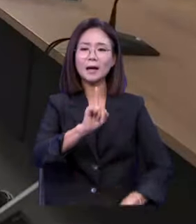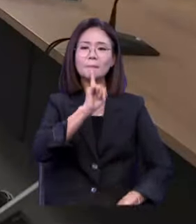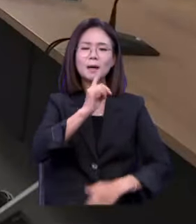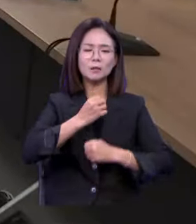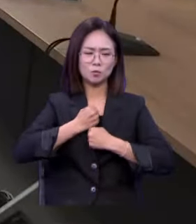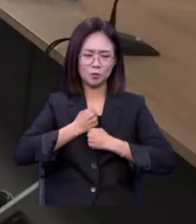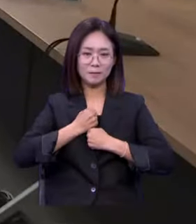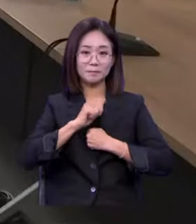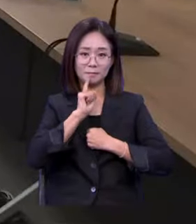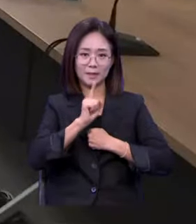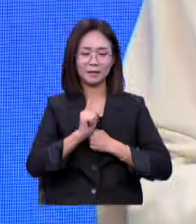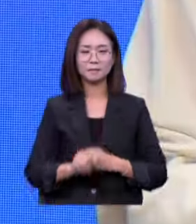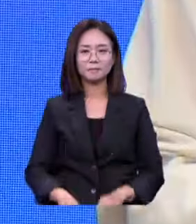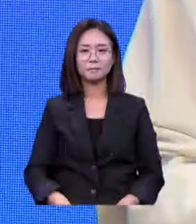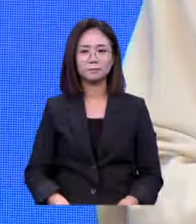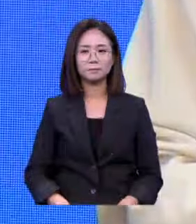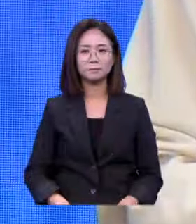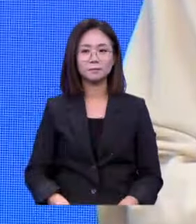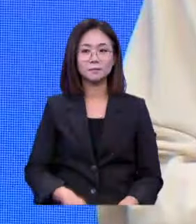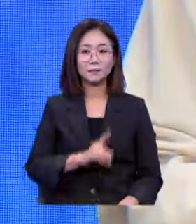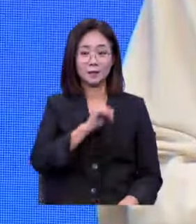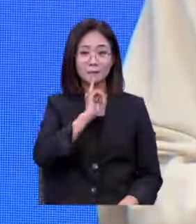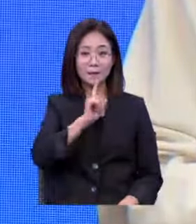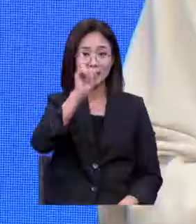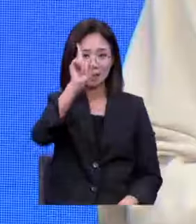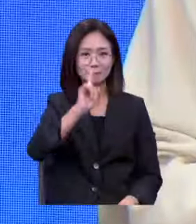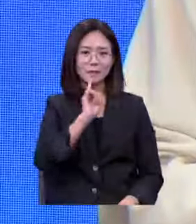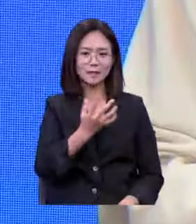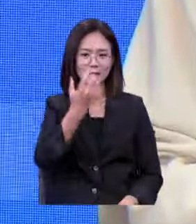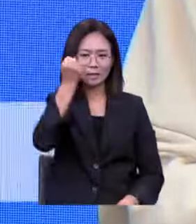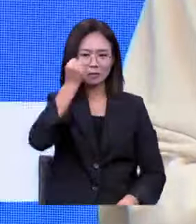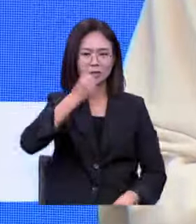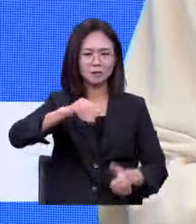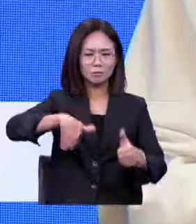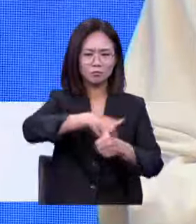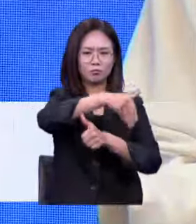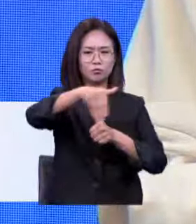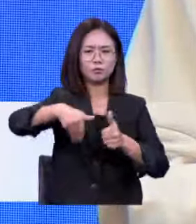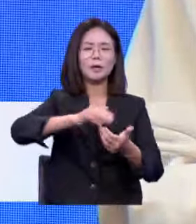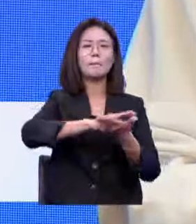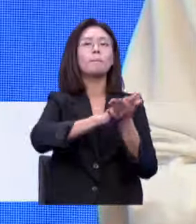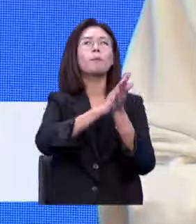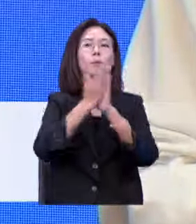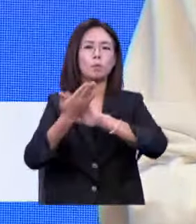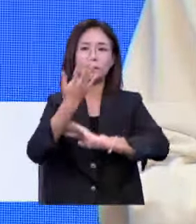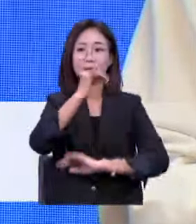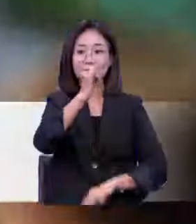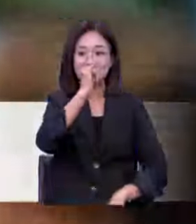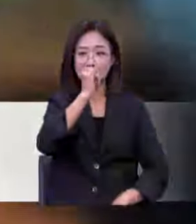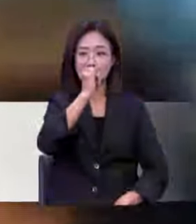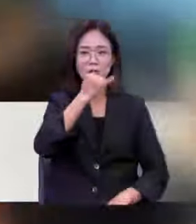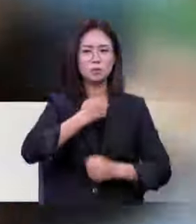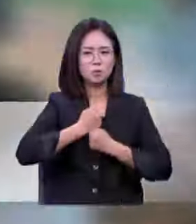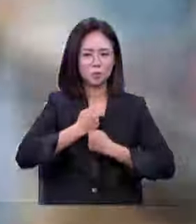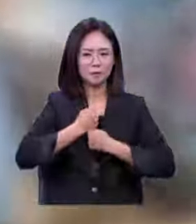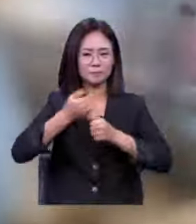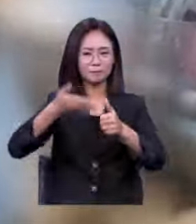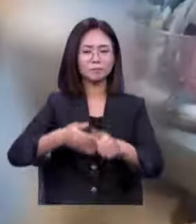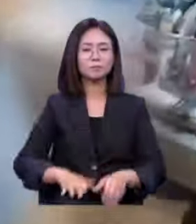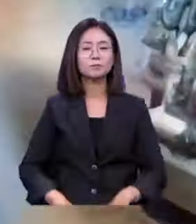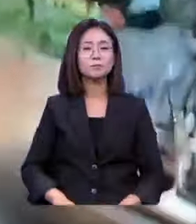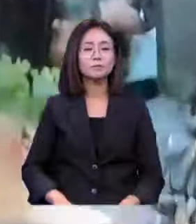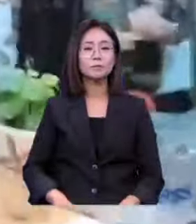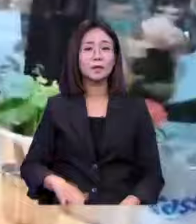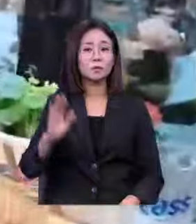경계령이 있습니다 말 한마디 가지고 선거 판세가 바뀌는 경우를 제가 여러 번 봤습니다 최근